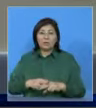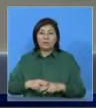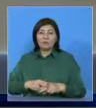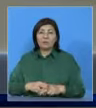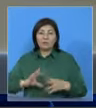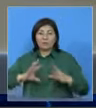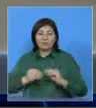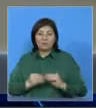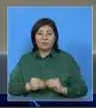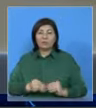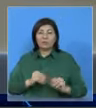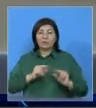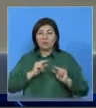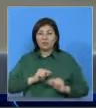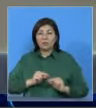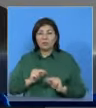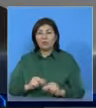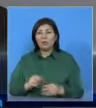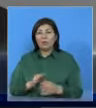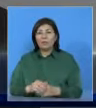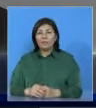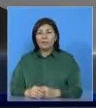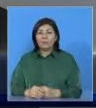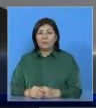не только родителей, но и детей.